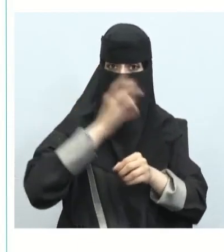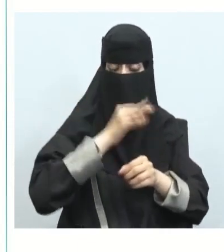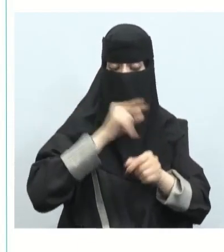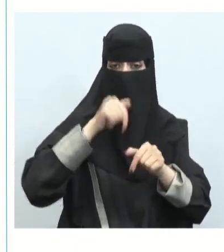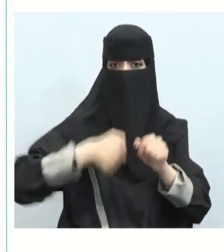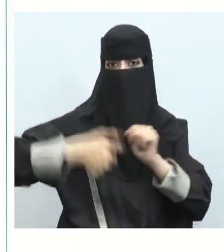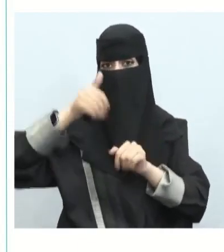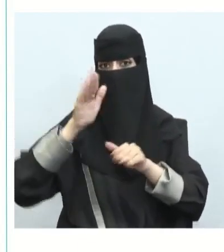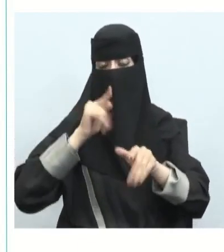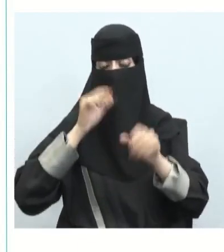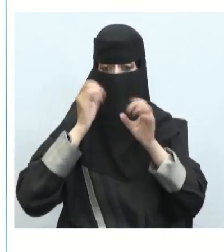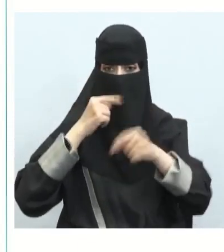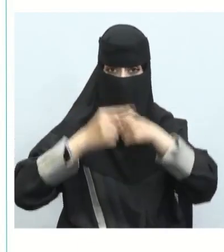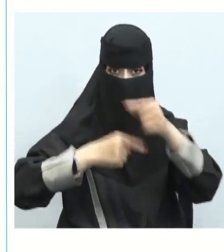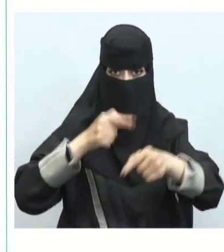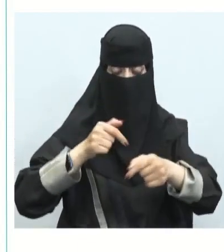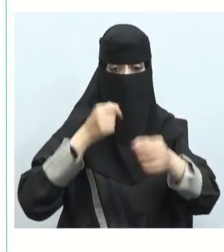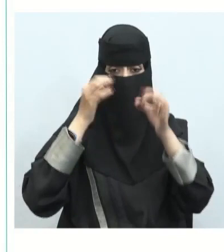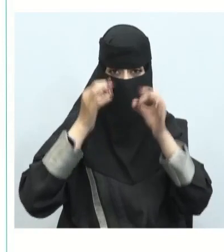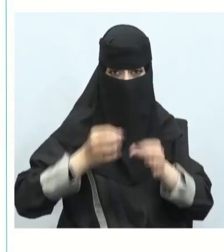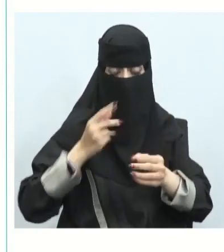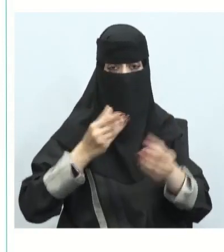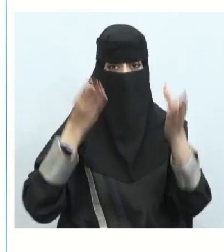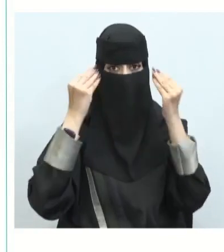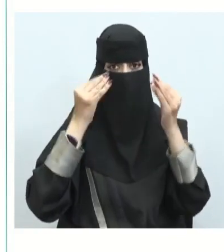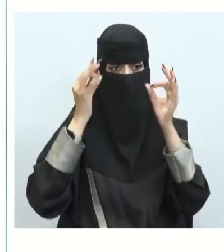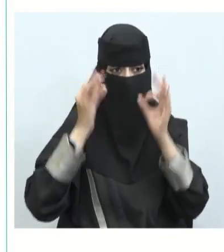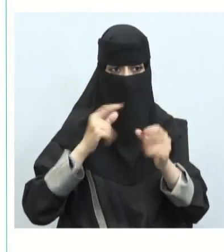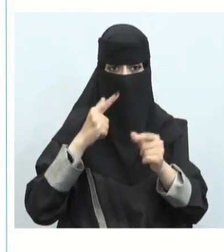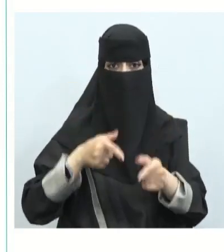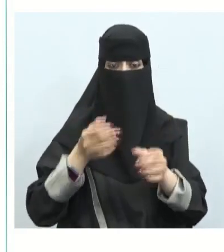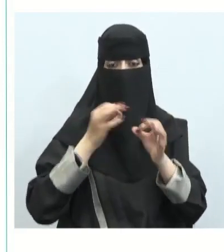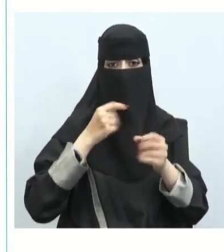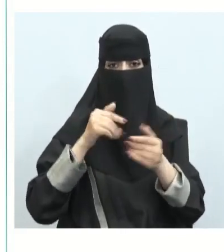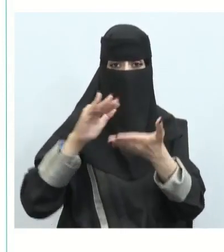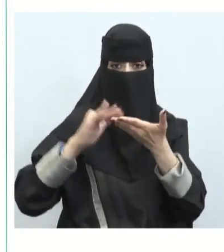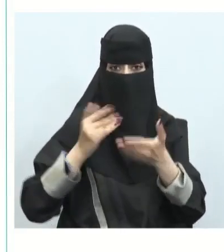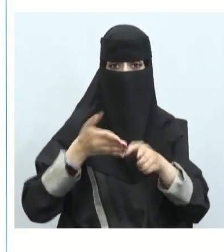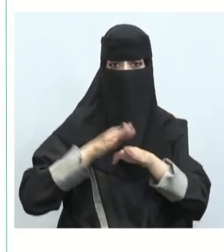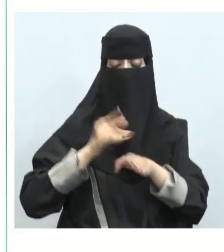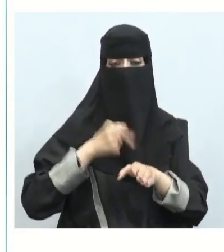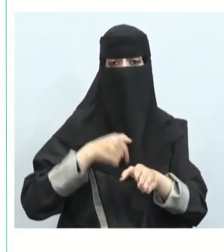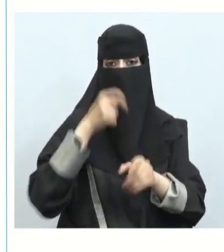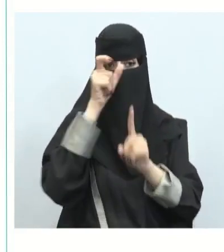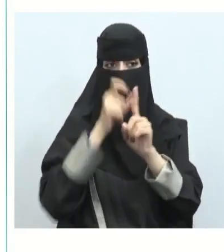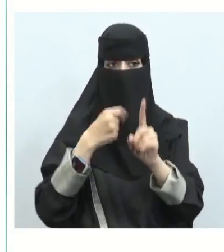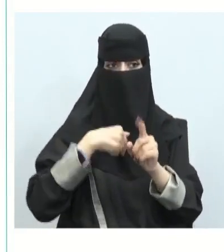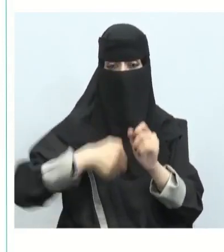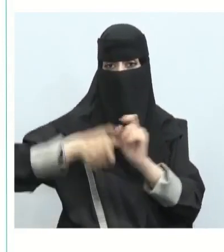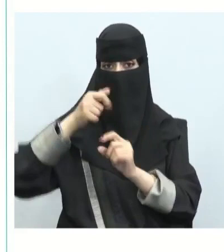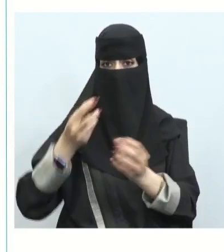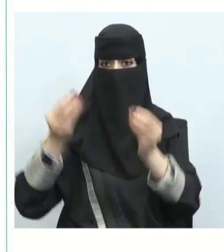مدروسه والمعلومات دقيقه كلما كان نتائج بالتاكيد افضل وهذا يساعد على ثقه الافراد